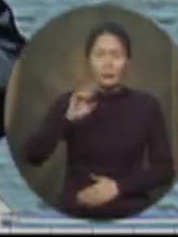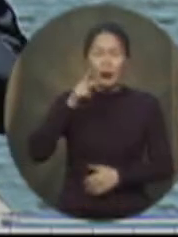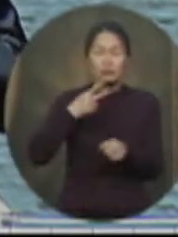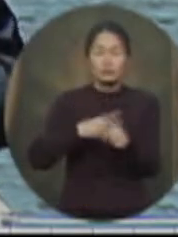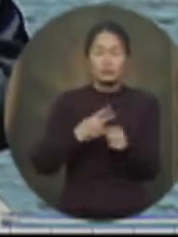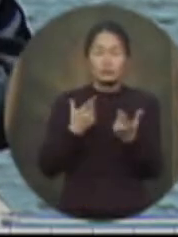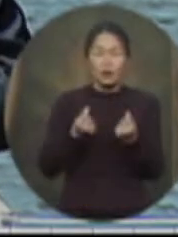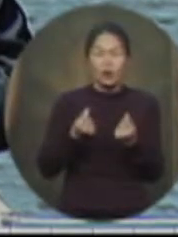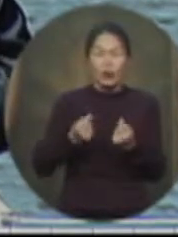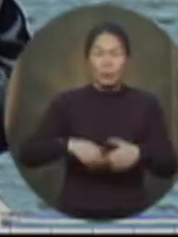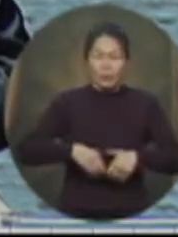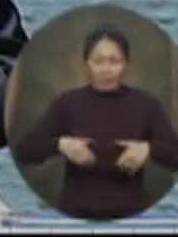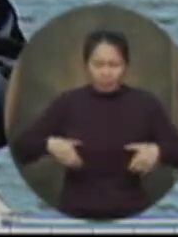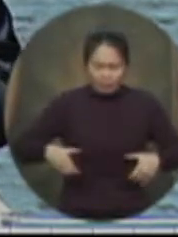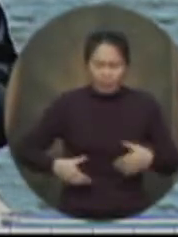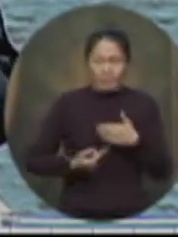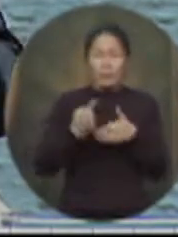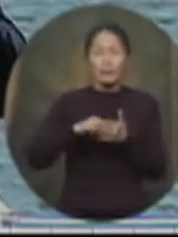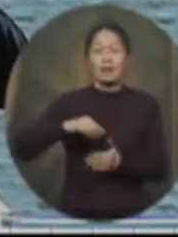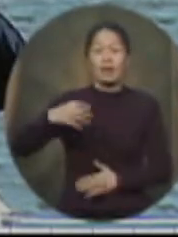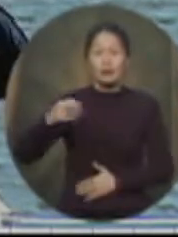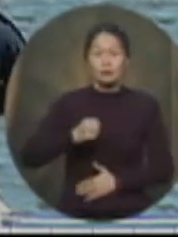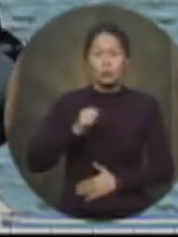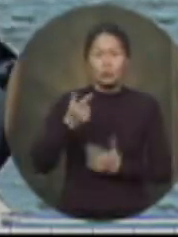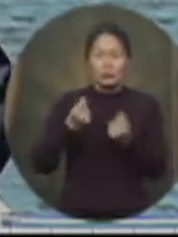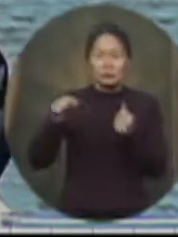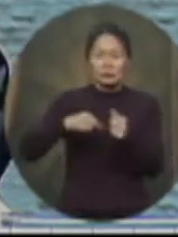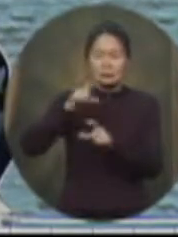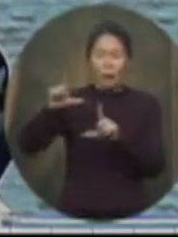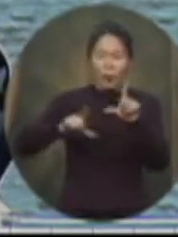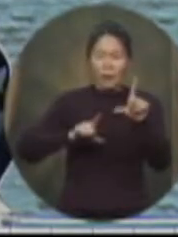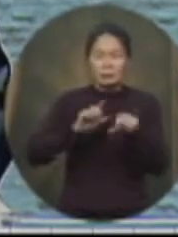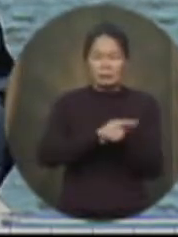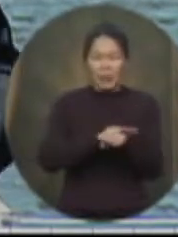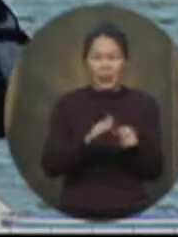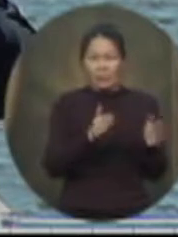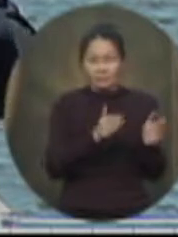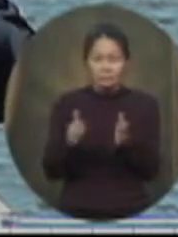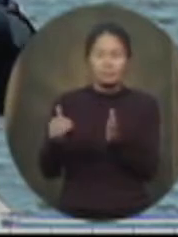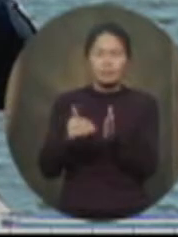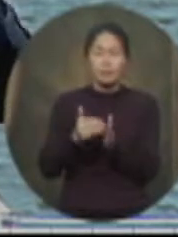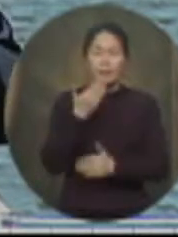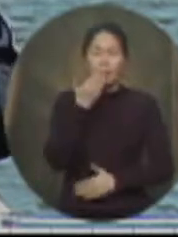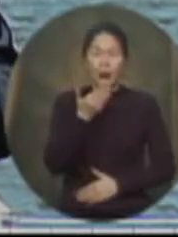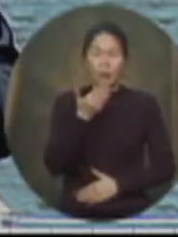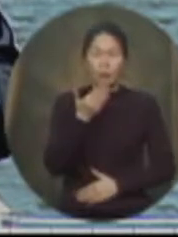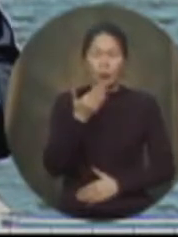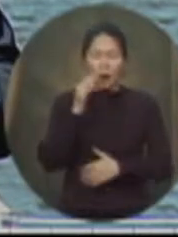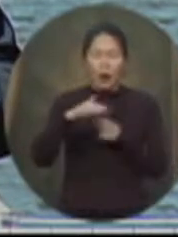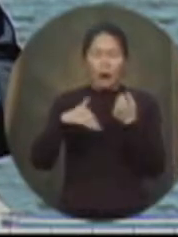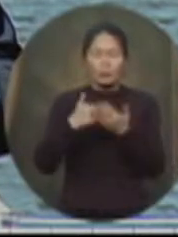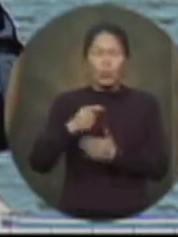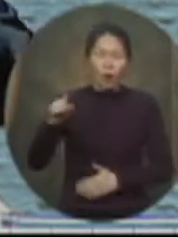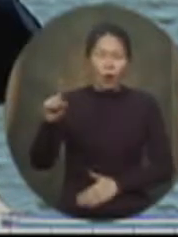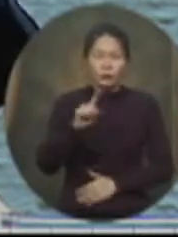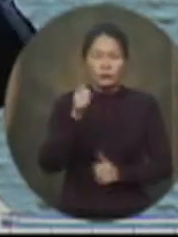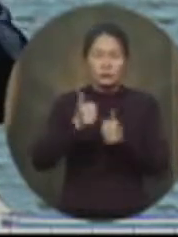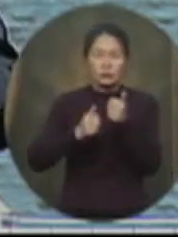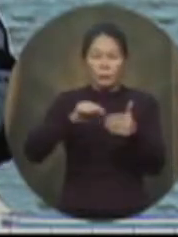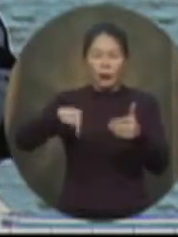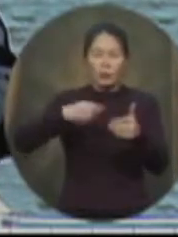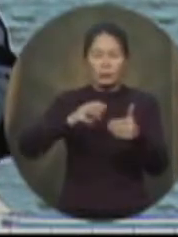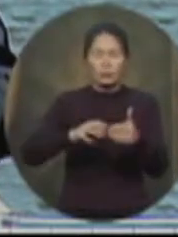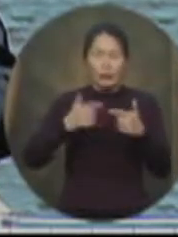담대한 마음을 가지고 그 상황을 처리할 수 있고 하나님은 어떤 시험 중에도 항상